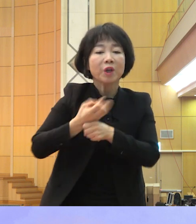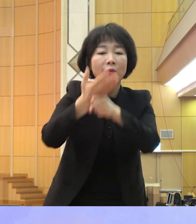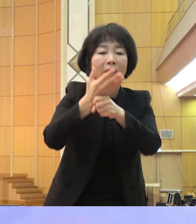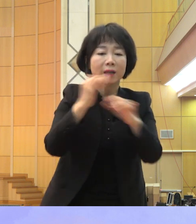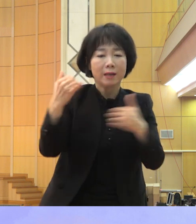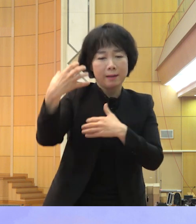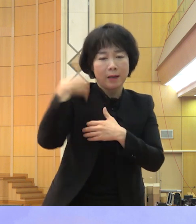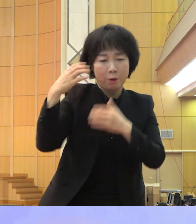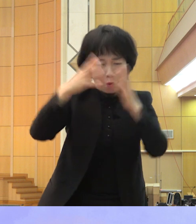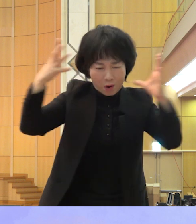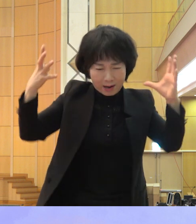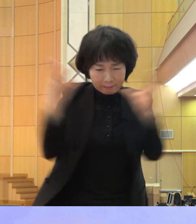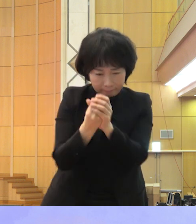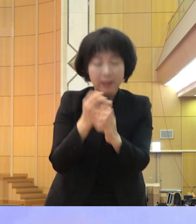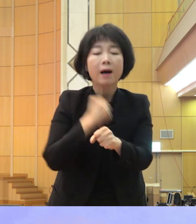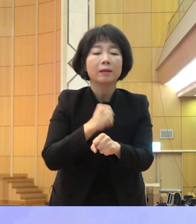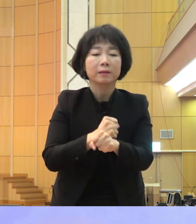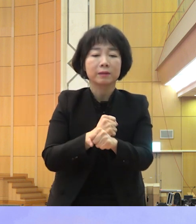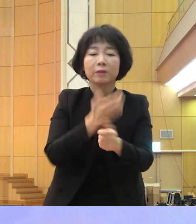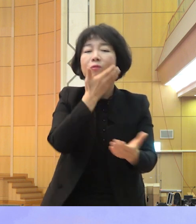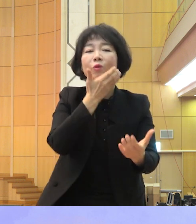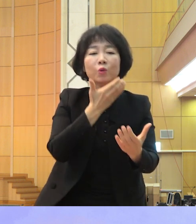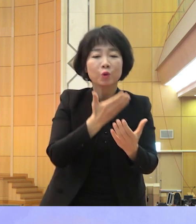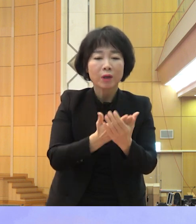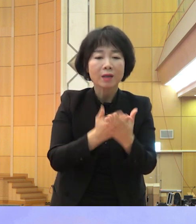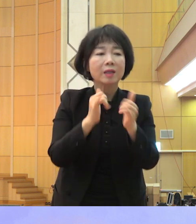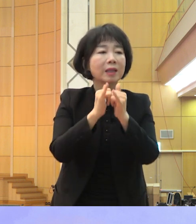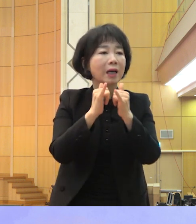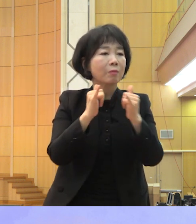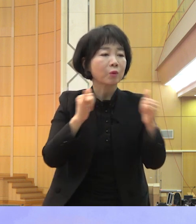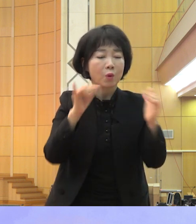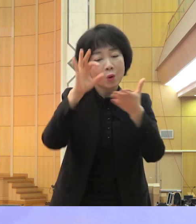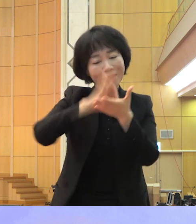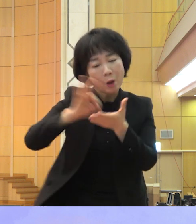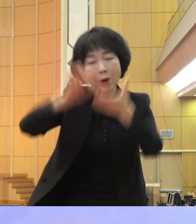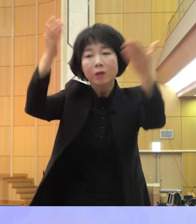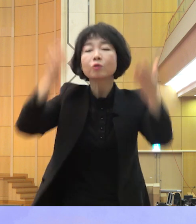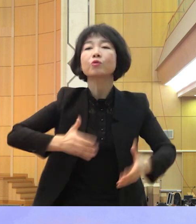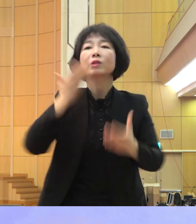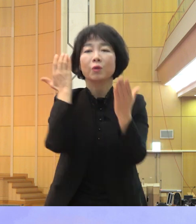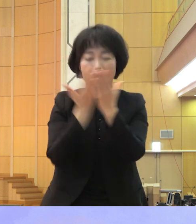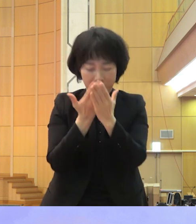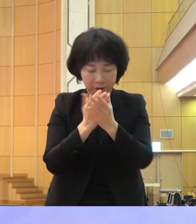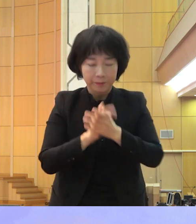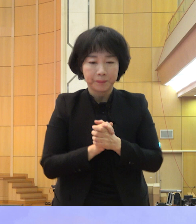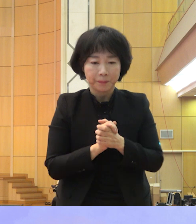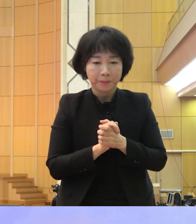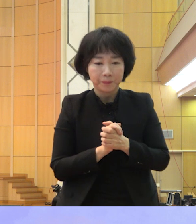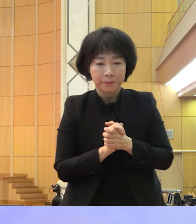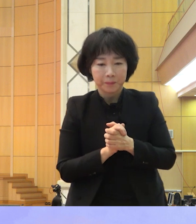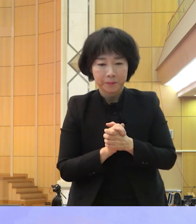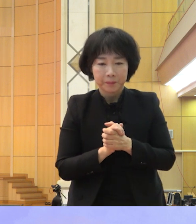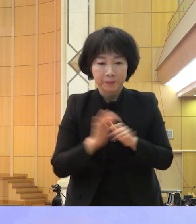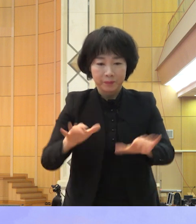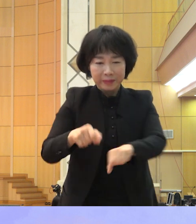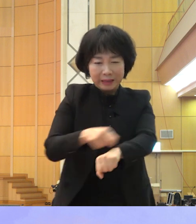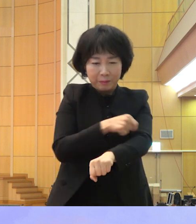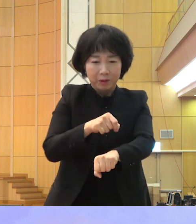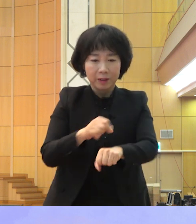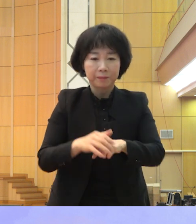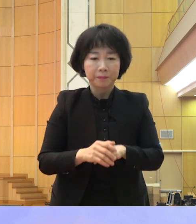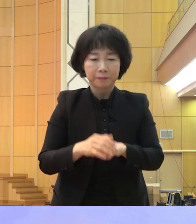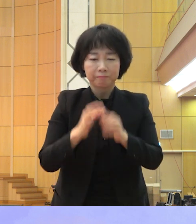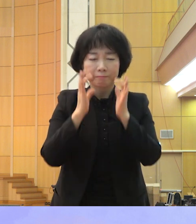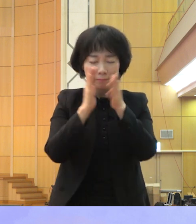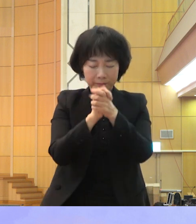전달자의 직무를 다 감당하는 귀한 그릇으로 사용하여 주시옵기를 원합니다. 하나님, 특별히